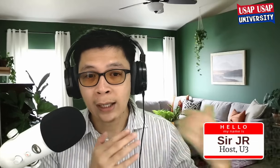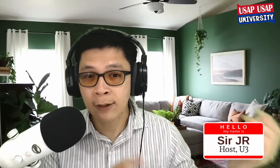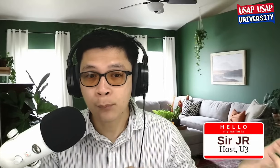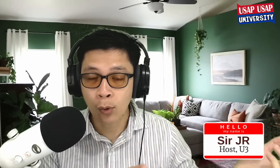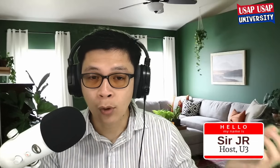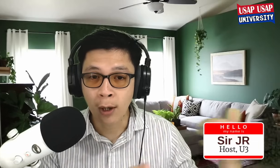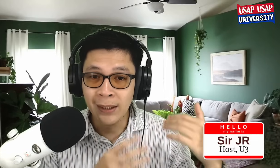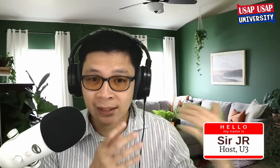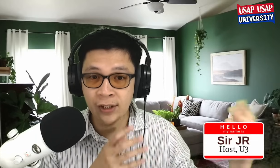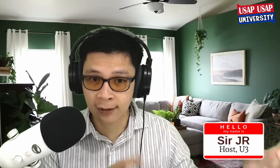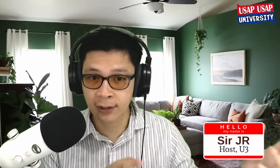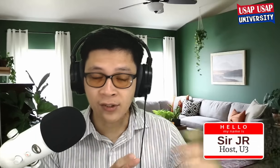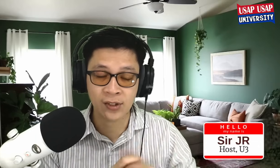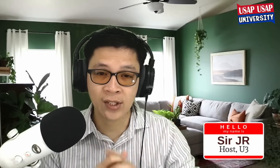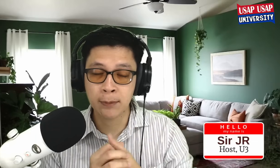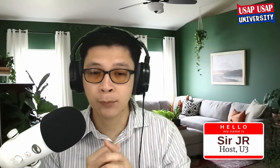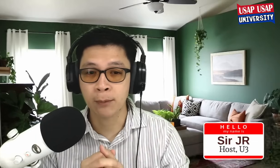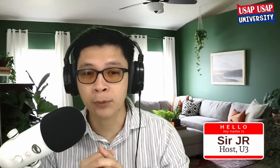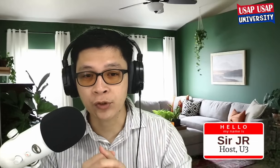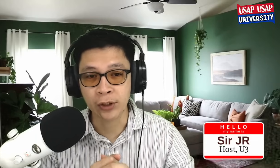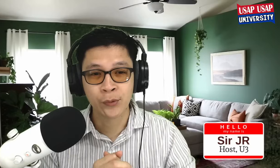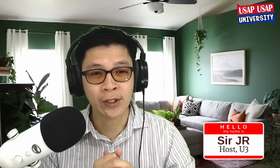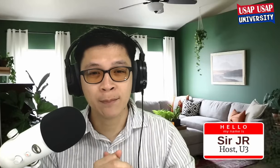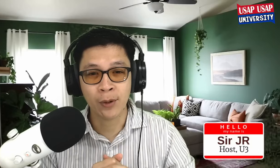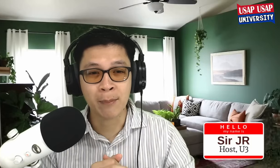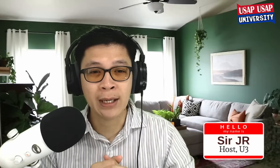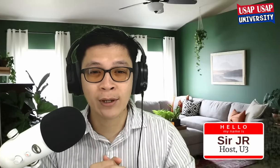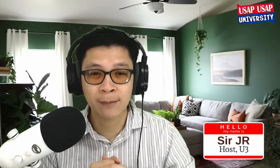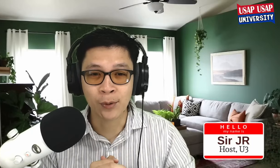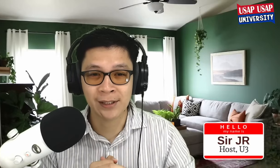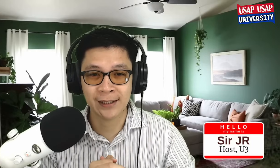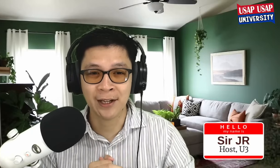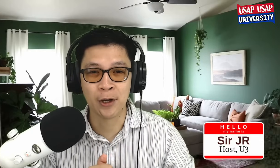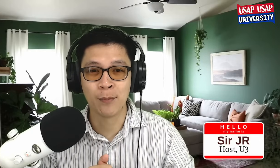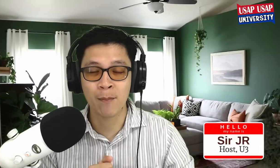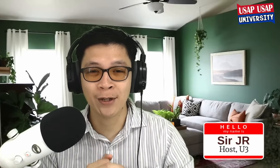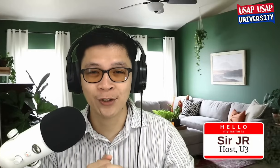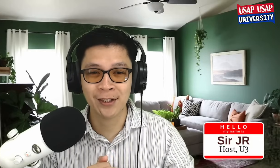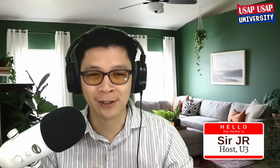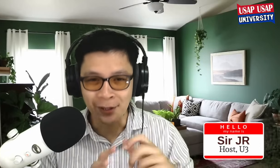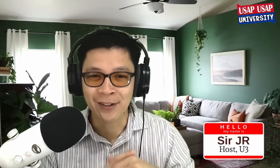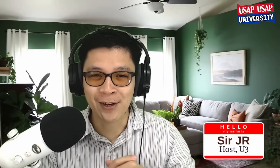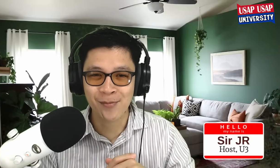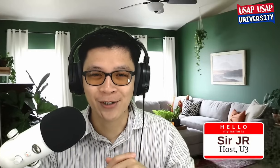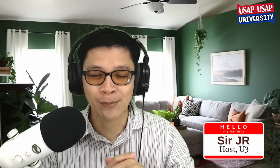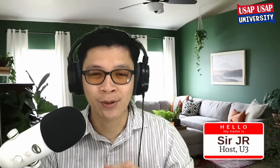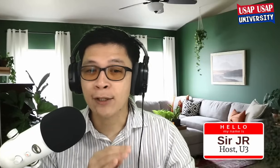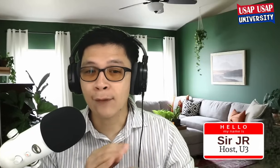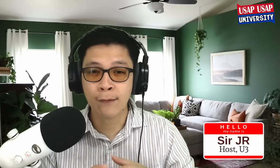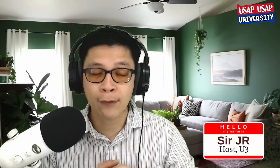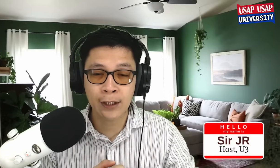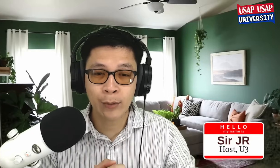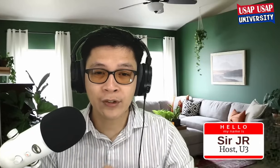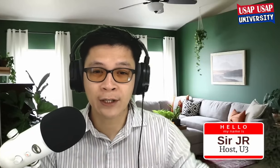o maaari din po akong mag-disagree sa sinasabi po ng preacher. So sana po ay maliwanag po ang lahat, kaya yung mga bashers natin, easy lang po, ano po.